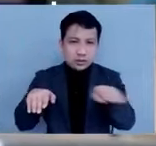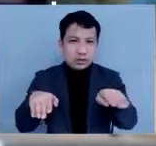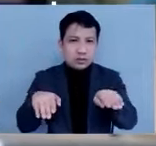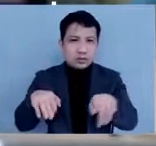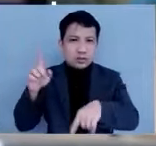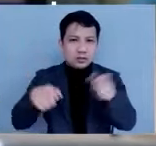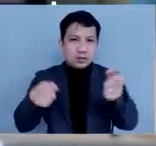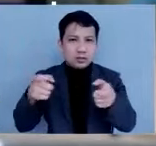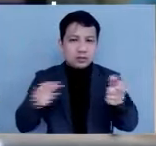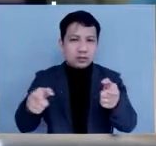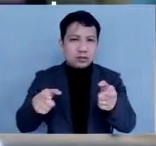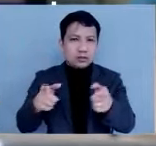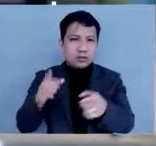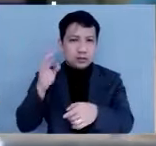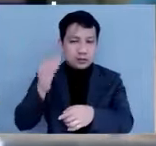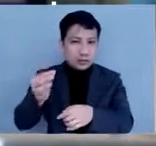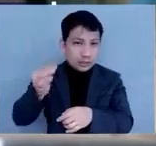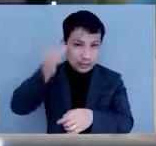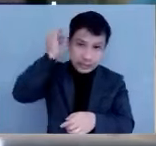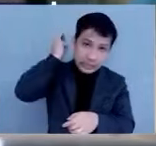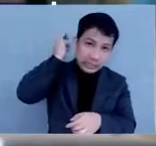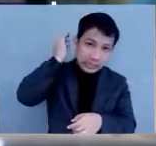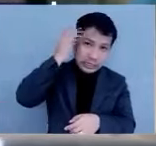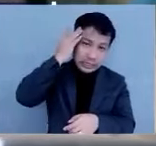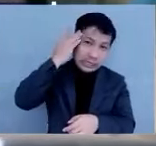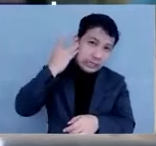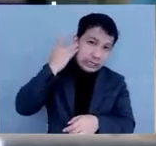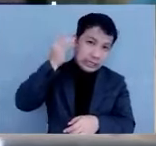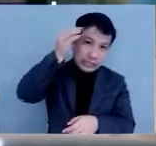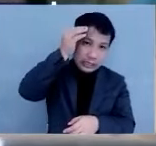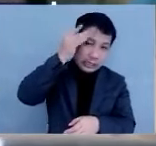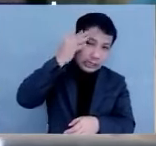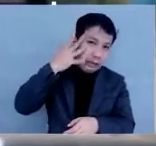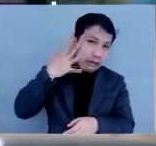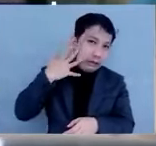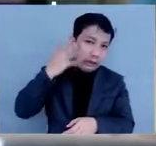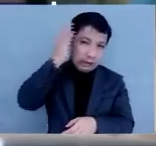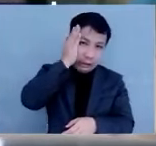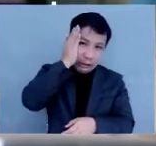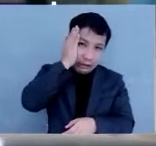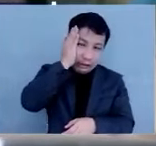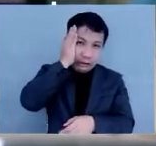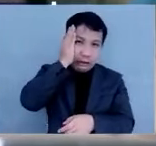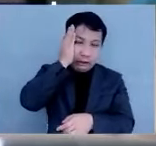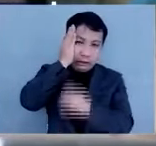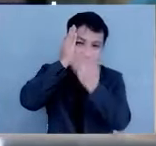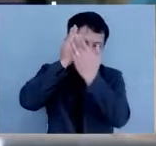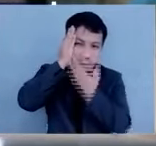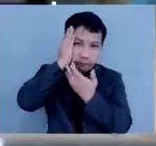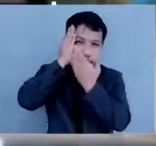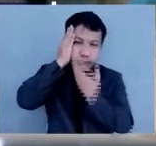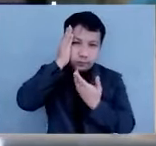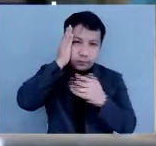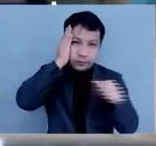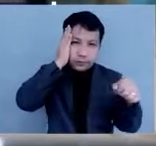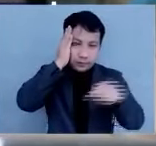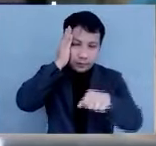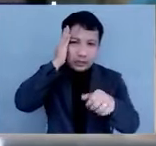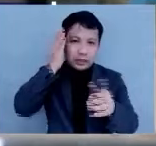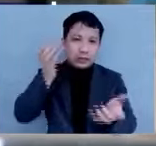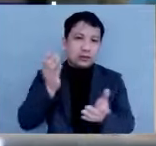kontrol yung kapatid ko kasi gumanon na sa, ano niya, tas nidugo na. Hinawakan niya na lang yung ulo niya daw, tas puro dumo na.